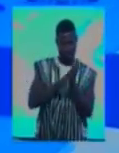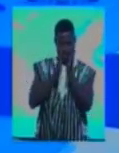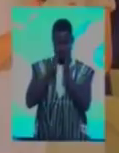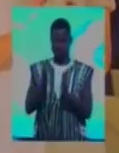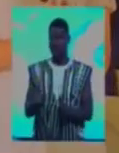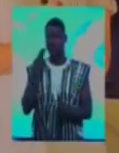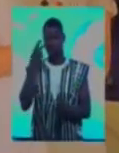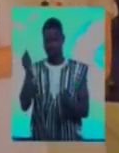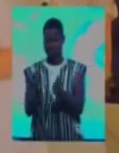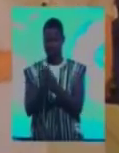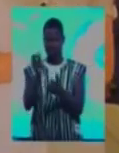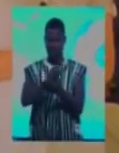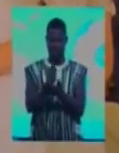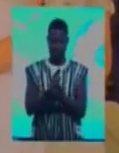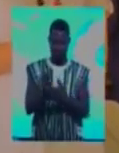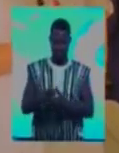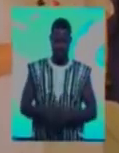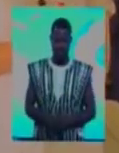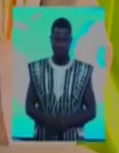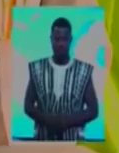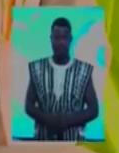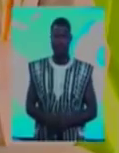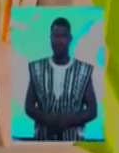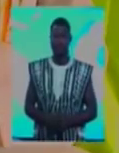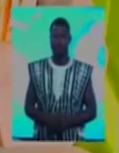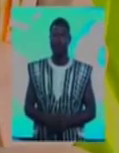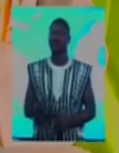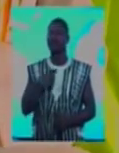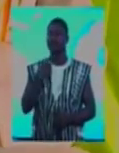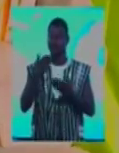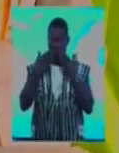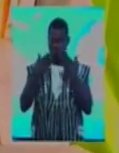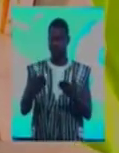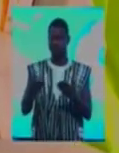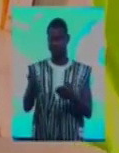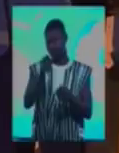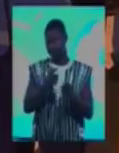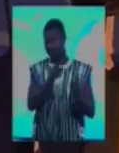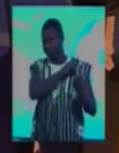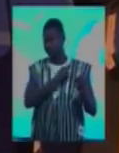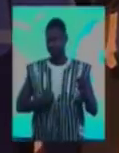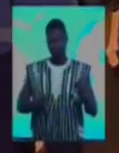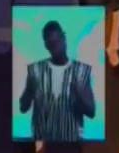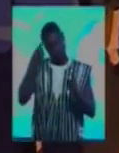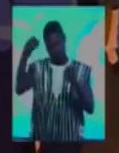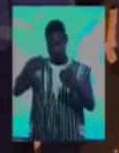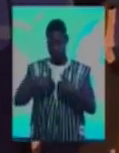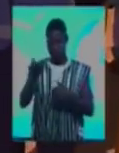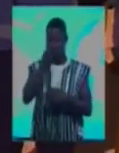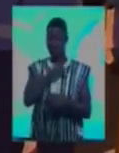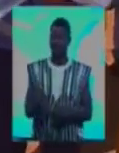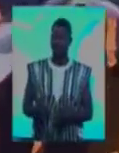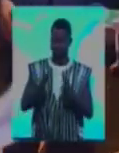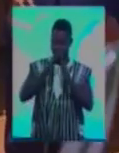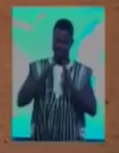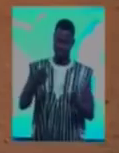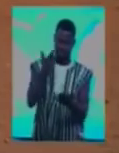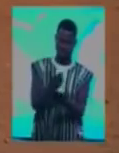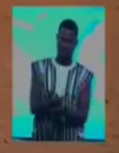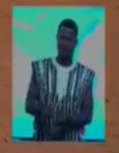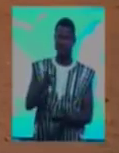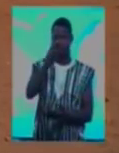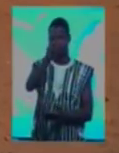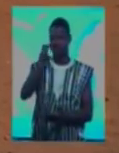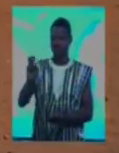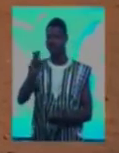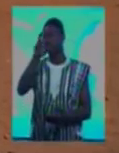Traoré. Honneur à Dieu et rendre grâce au Seigneur pour l'acquisition de ces nouveaux dortoirs d'une capacité de